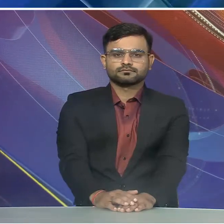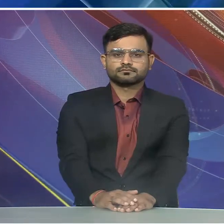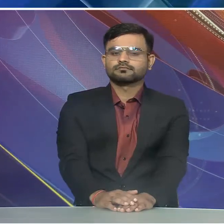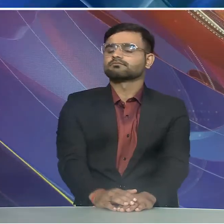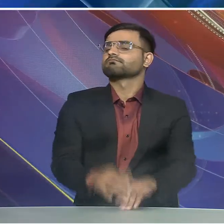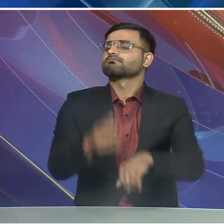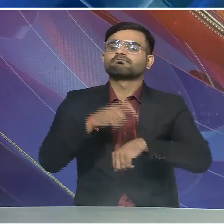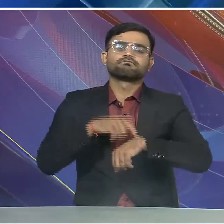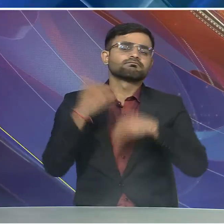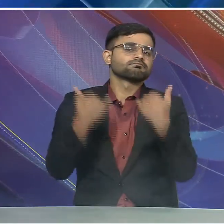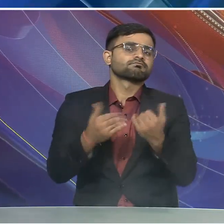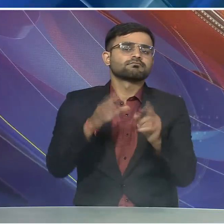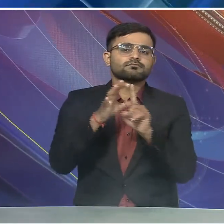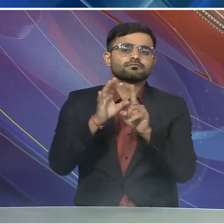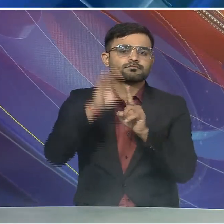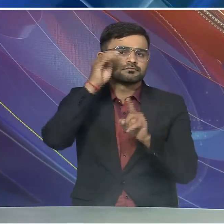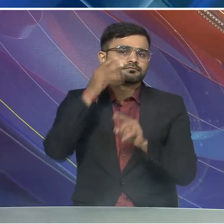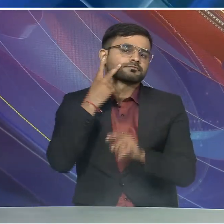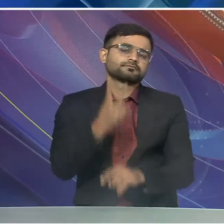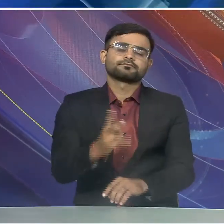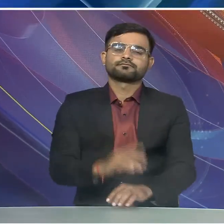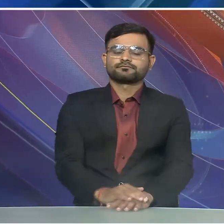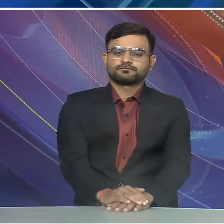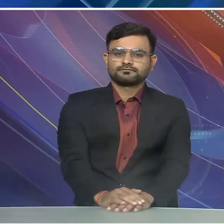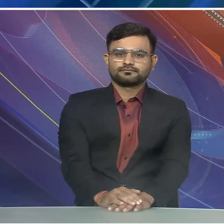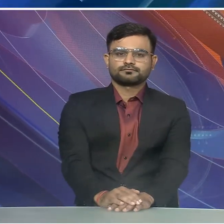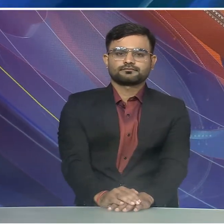है और वक्त है जी प्रीमियर का